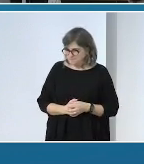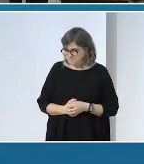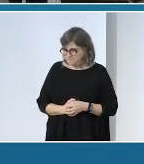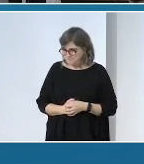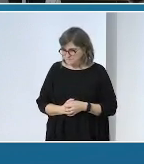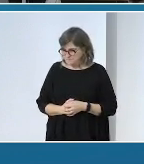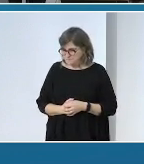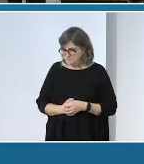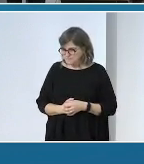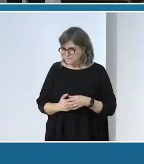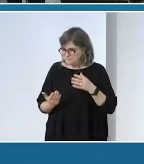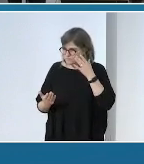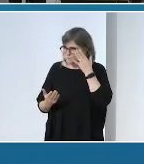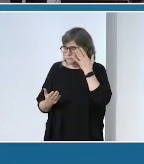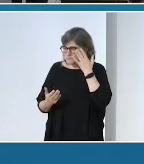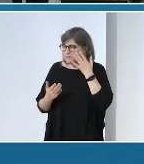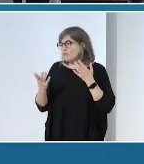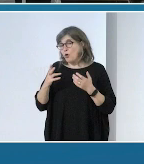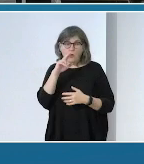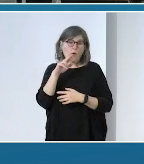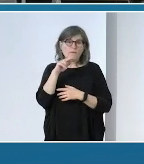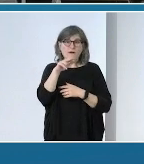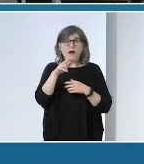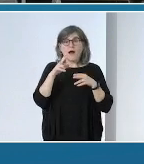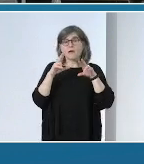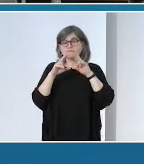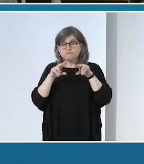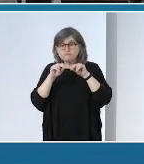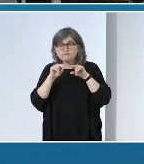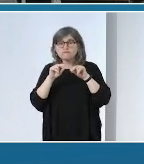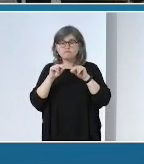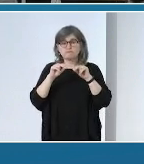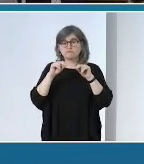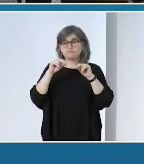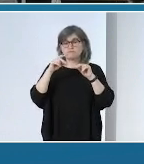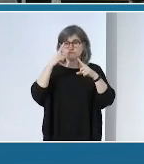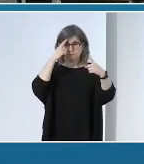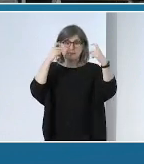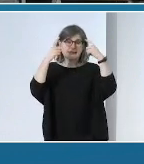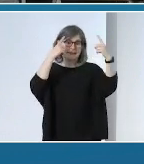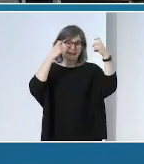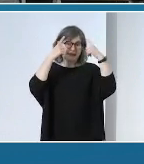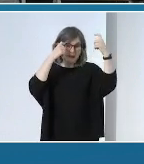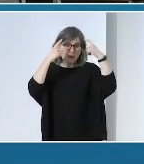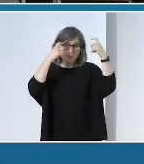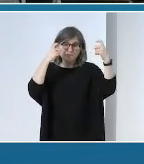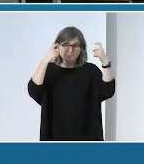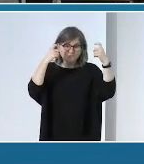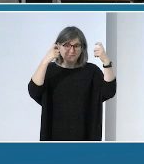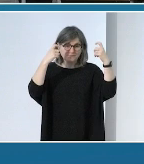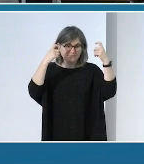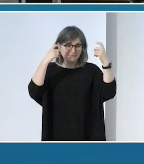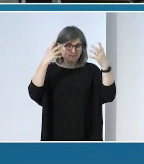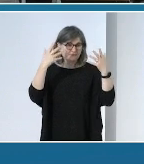Donc on va parler, on va donner quelques éléments théoriques liés à